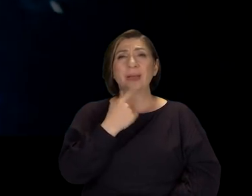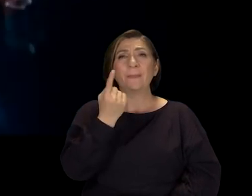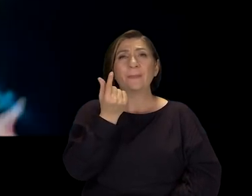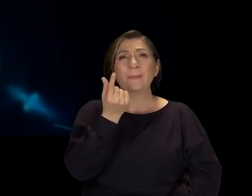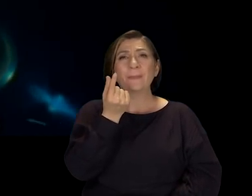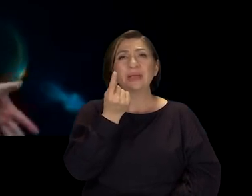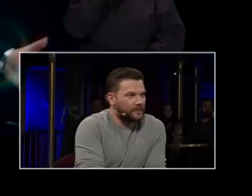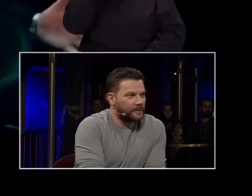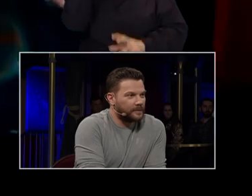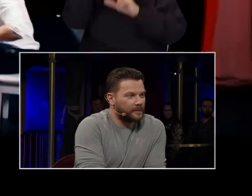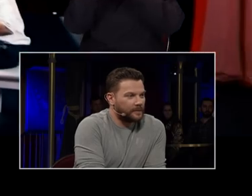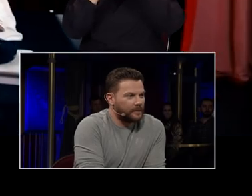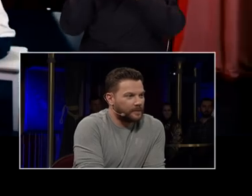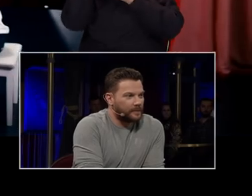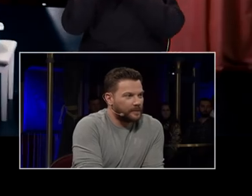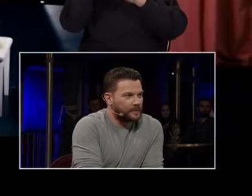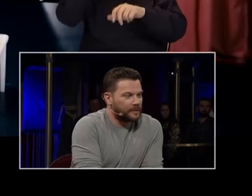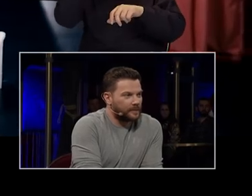bak, o bakışa